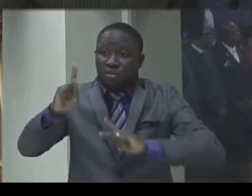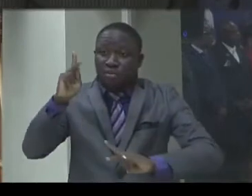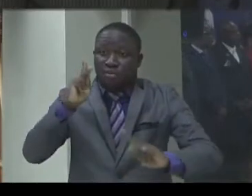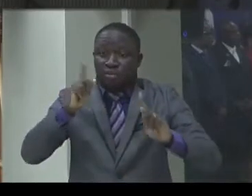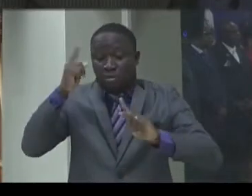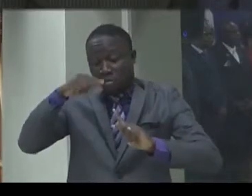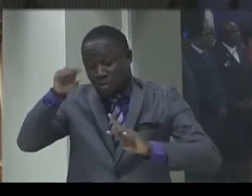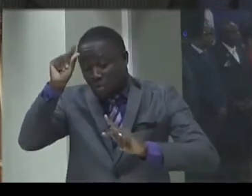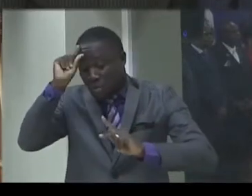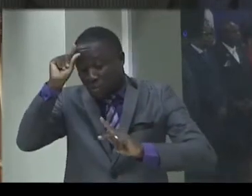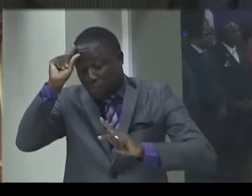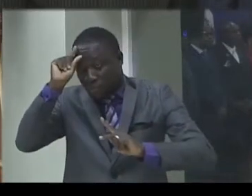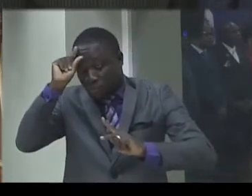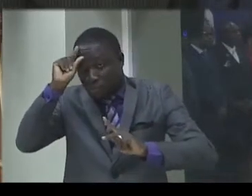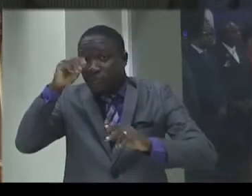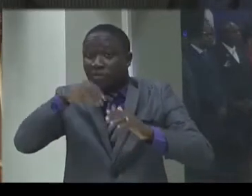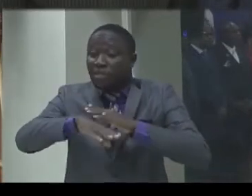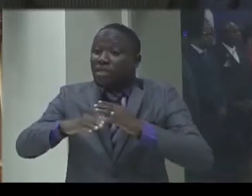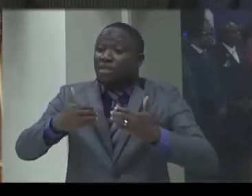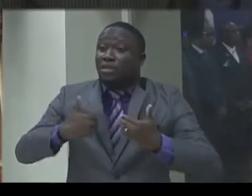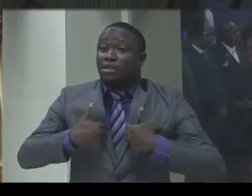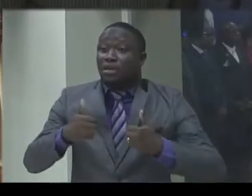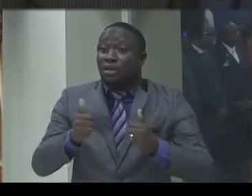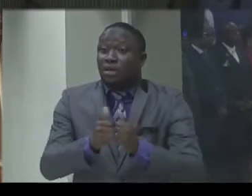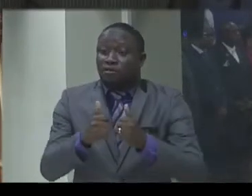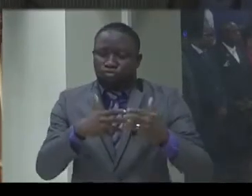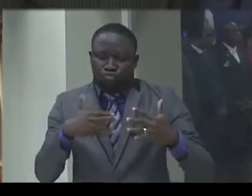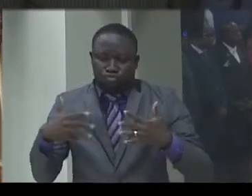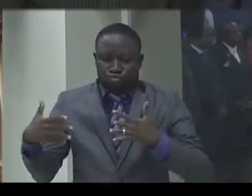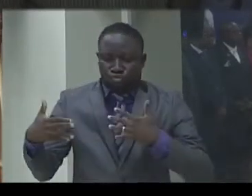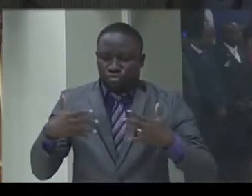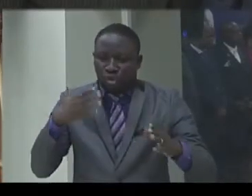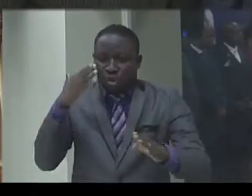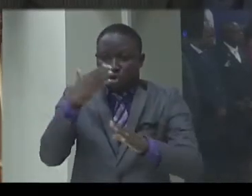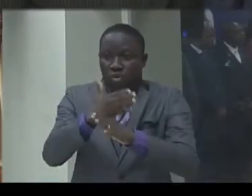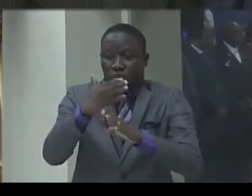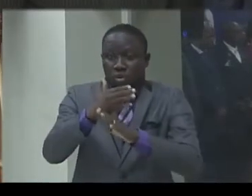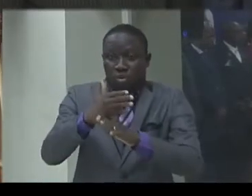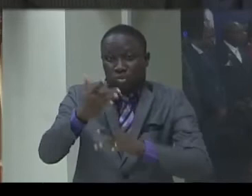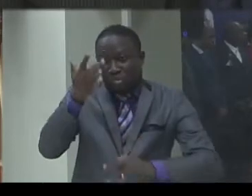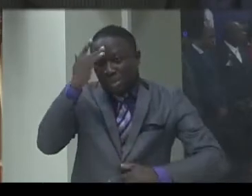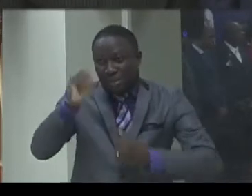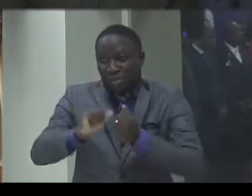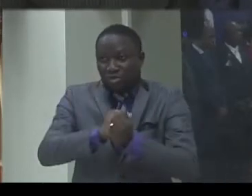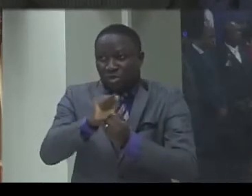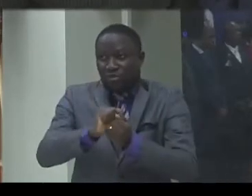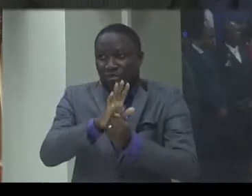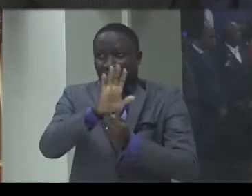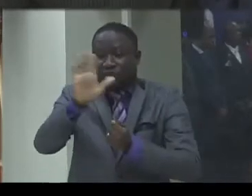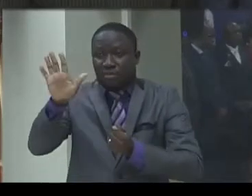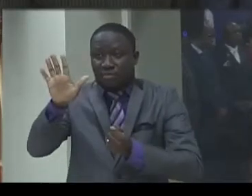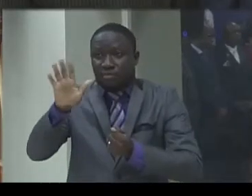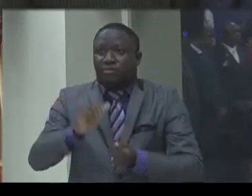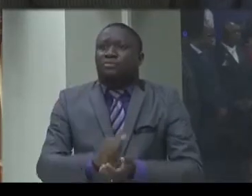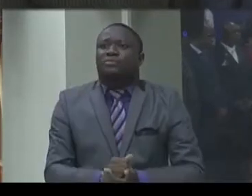Gouvenman nan sa ki gen avèk lit kont pandemi koronavirus la.